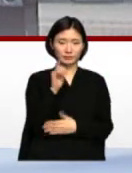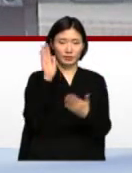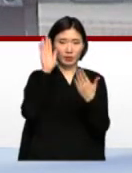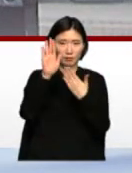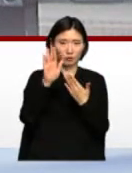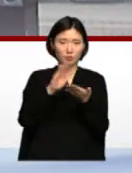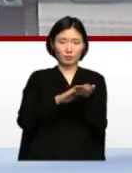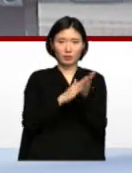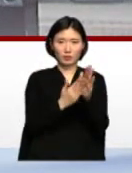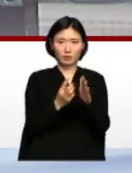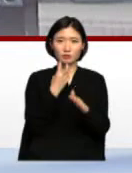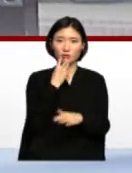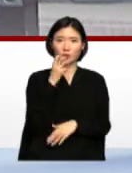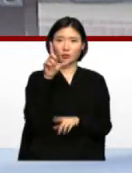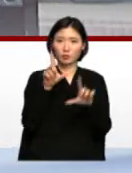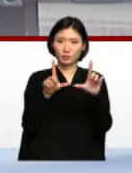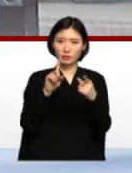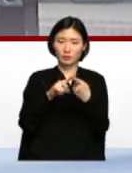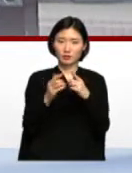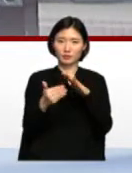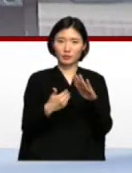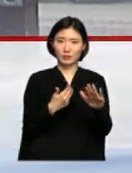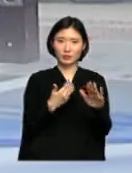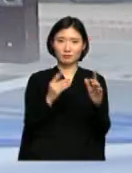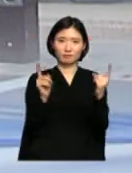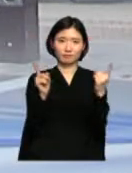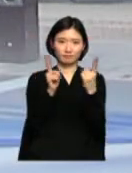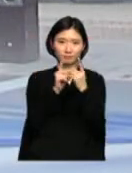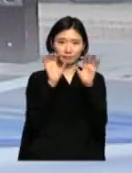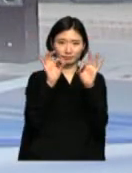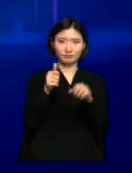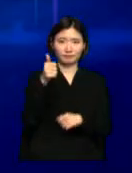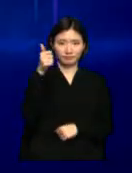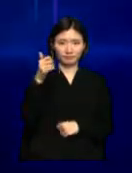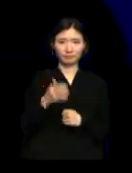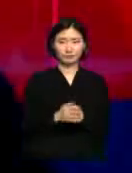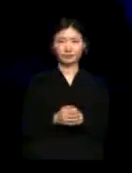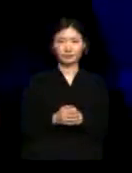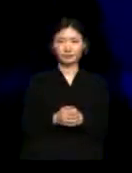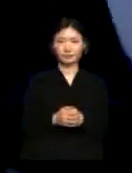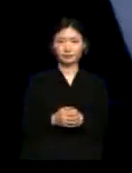앞으로 달라질 서울의 모습 미리 만나보시죠. 오신영 기자입니다.